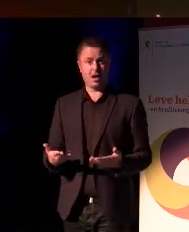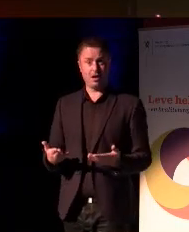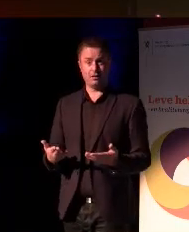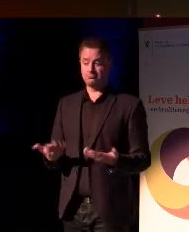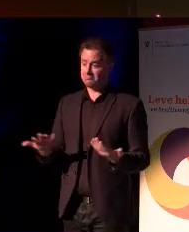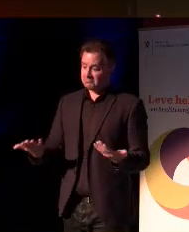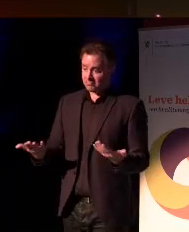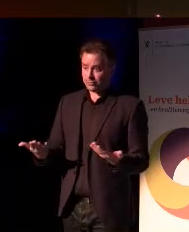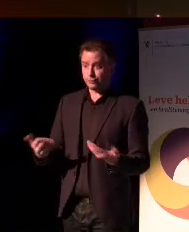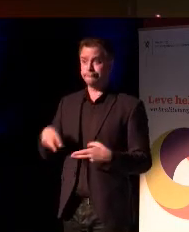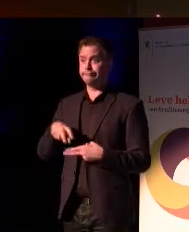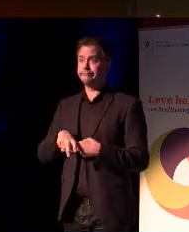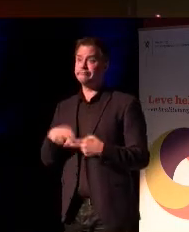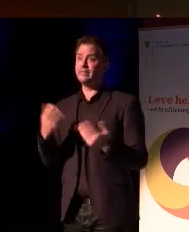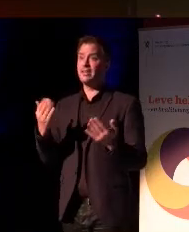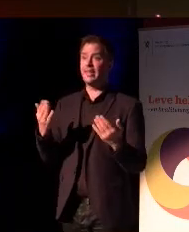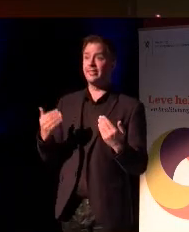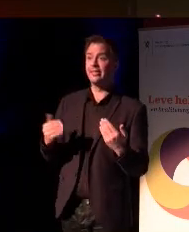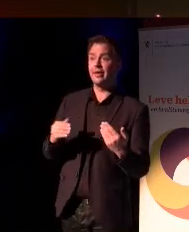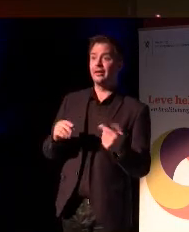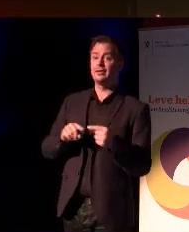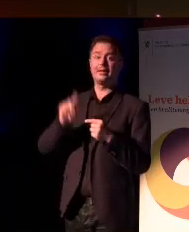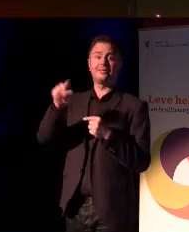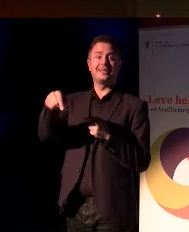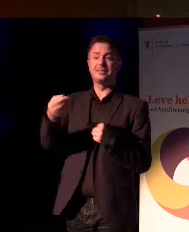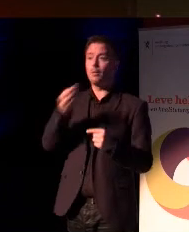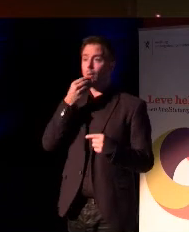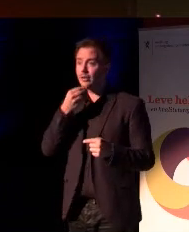og venter passivt til neste måltid.